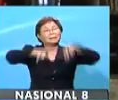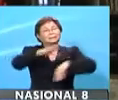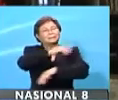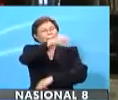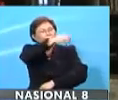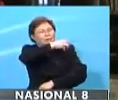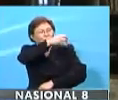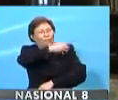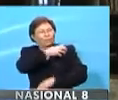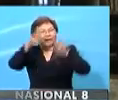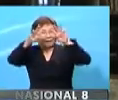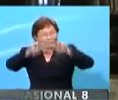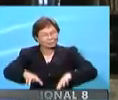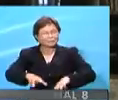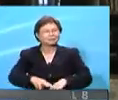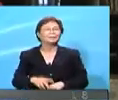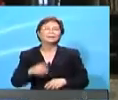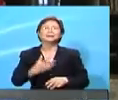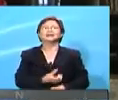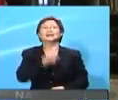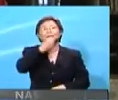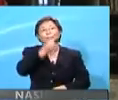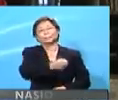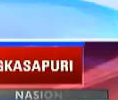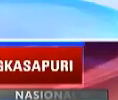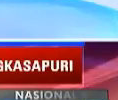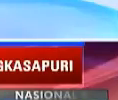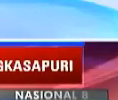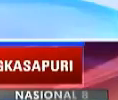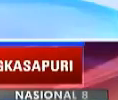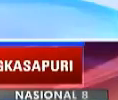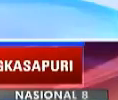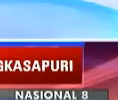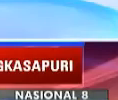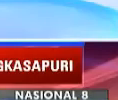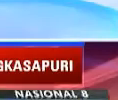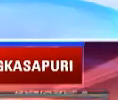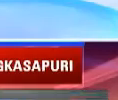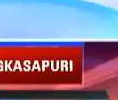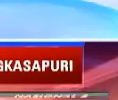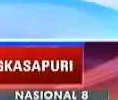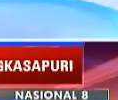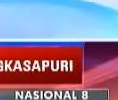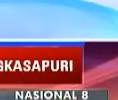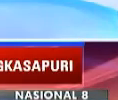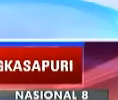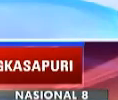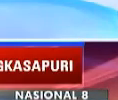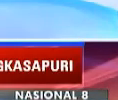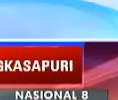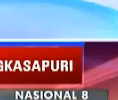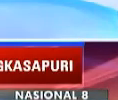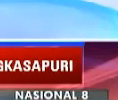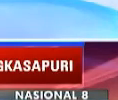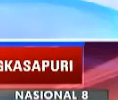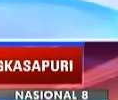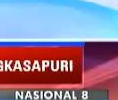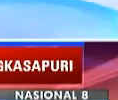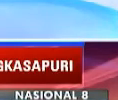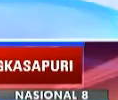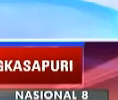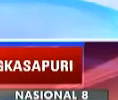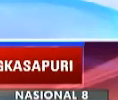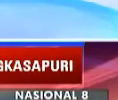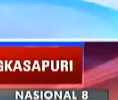kanan ASEAN. Untuk itu, saya kembalikan dulu kepada Fatil dan Hanim di Studio 3 Angkasa Puri. Ya, Hazel Desmond